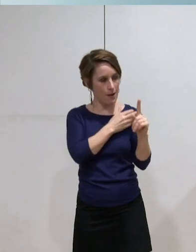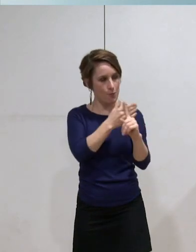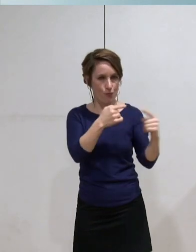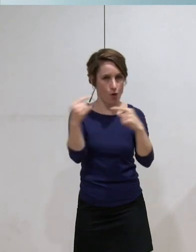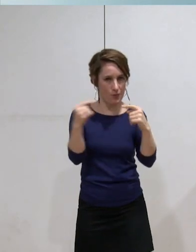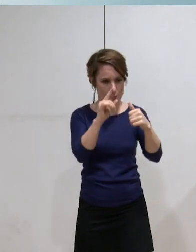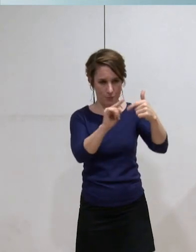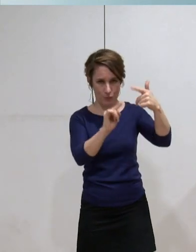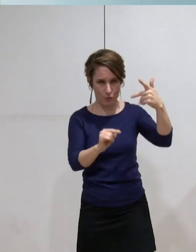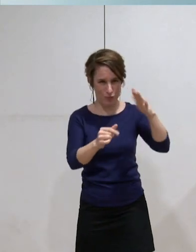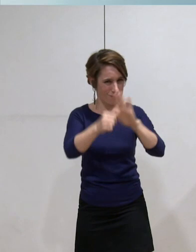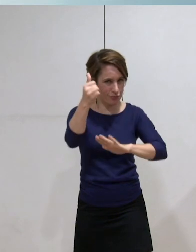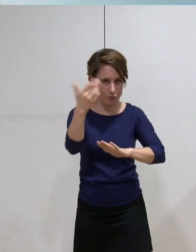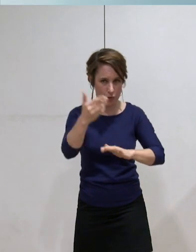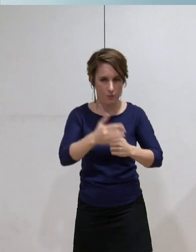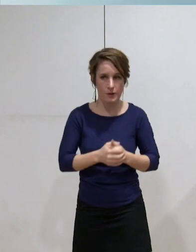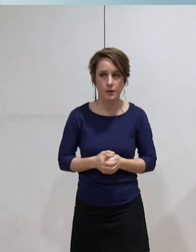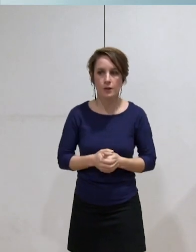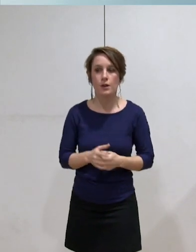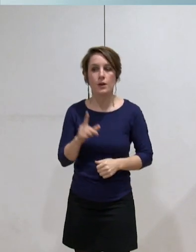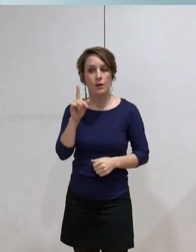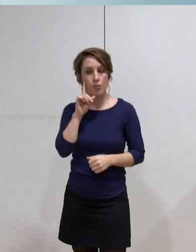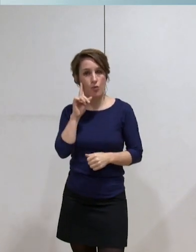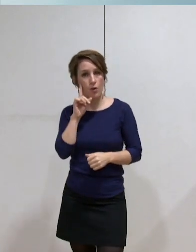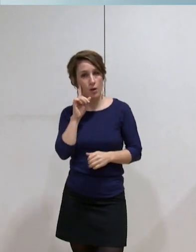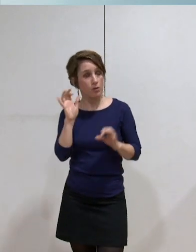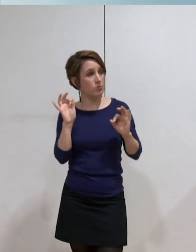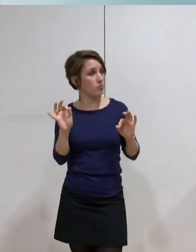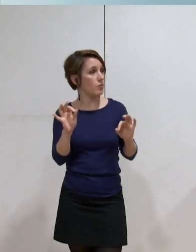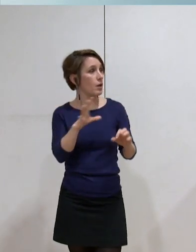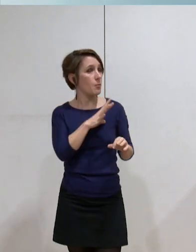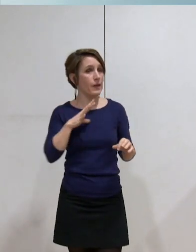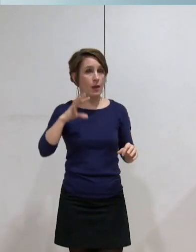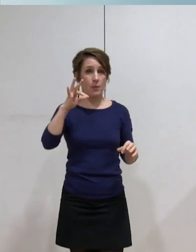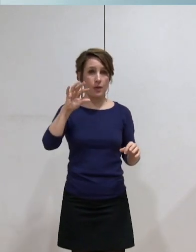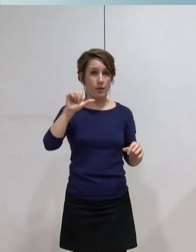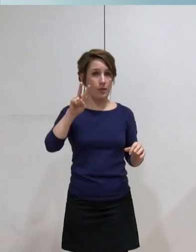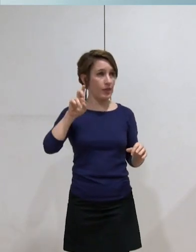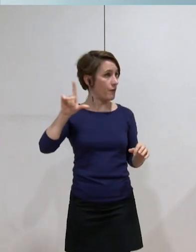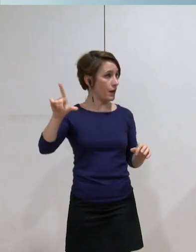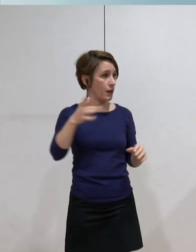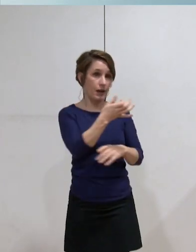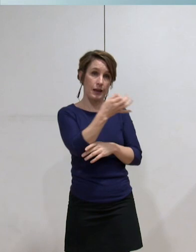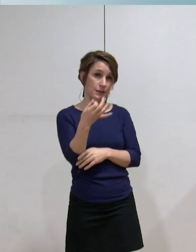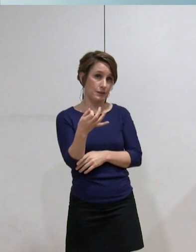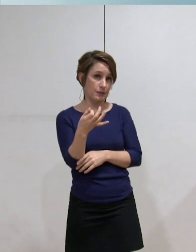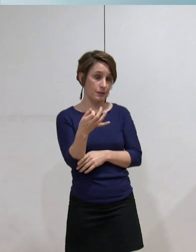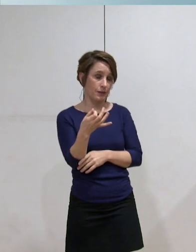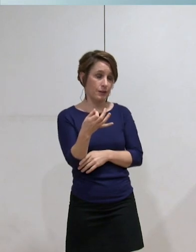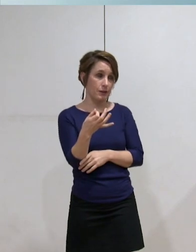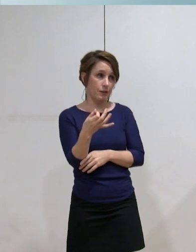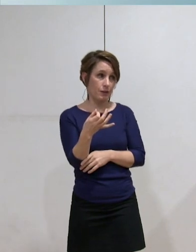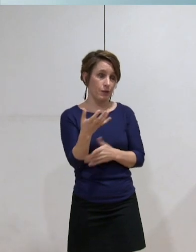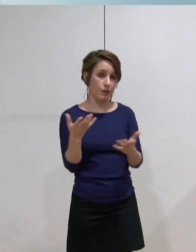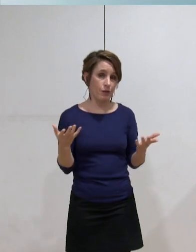débat parce que comme l'a dit mot Tavel je crois que notre organisation et pour